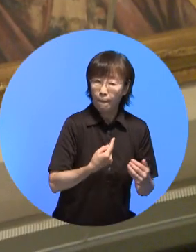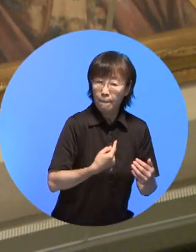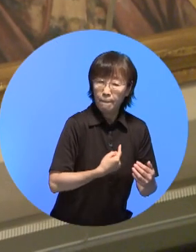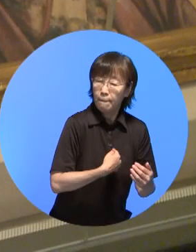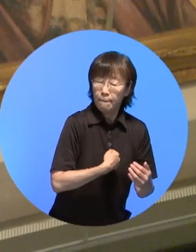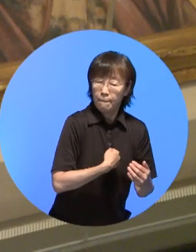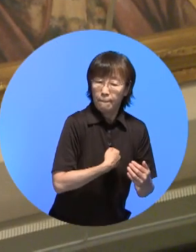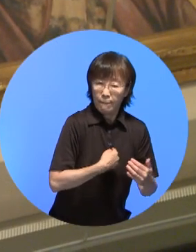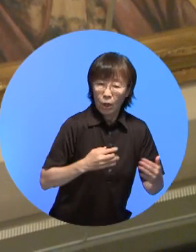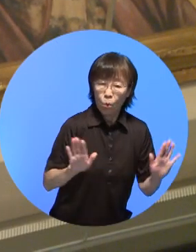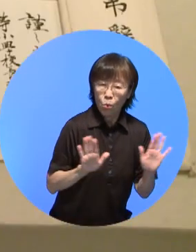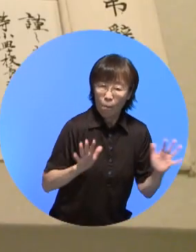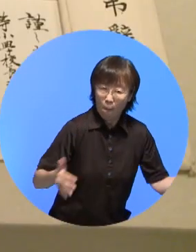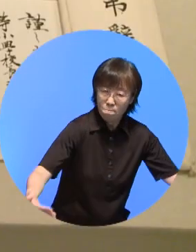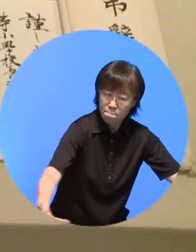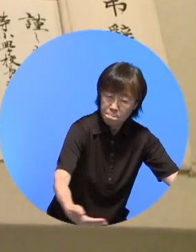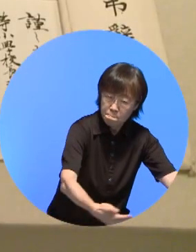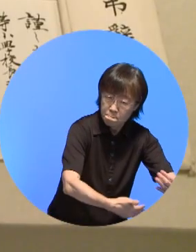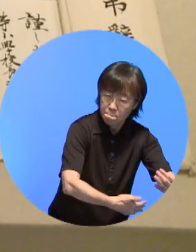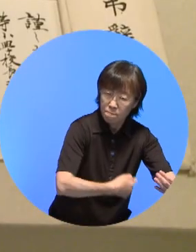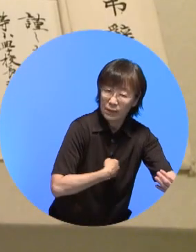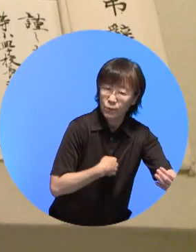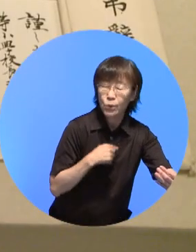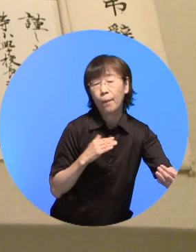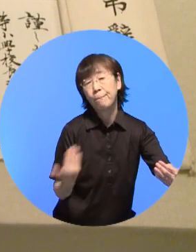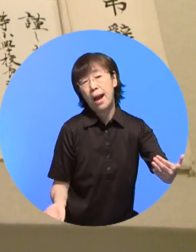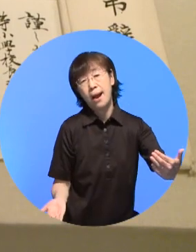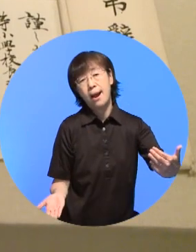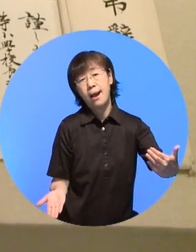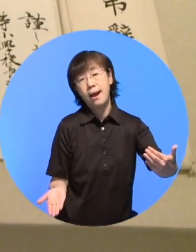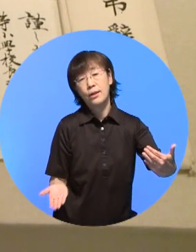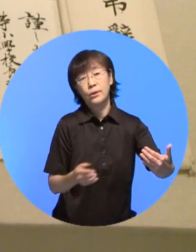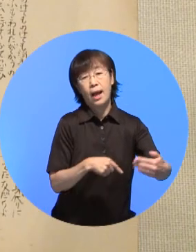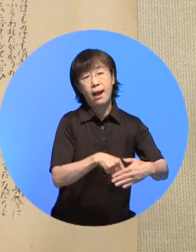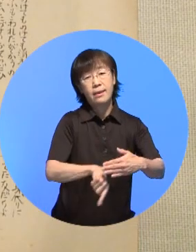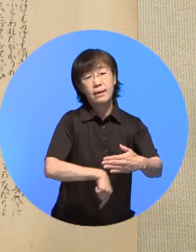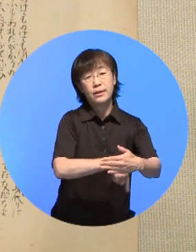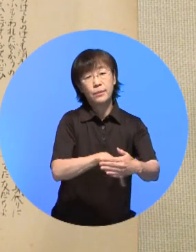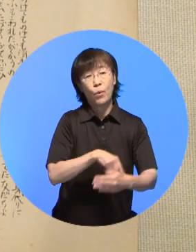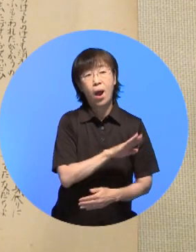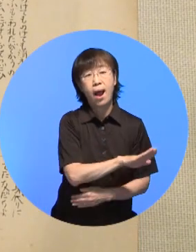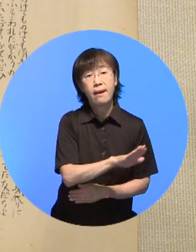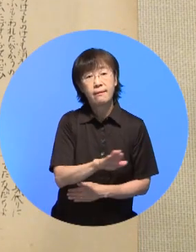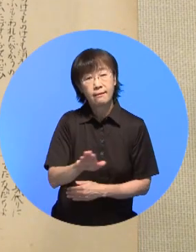犠牲にして児童を抱き抱えて救ったとされるエピソードなどを